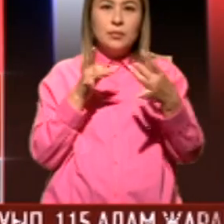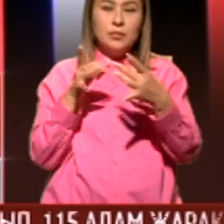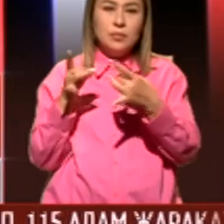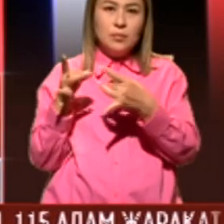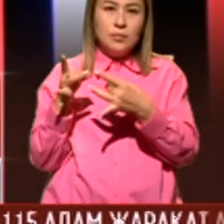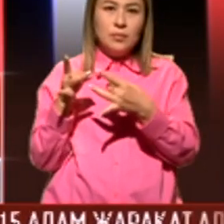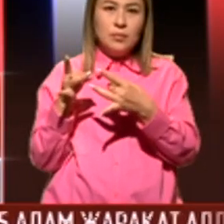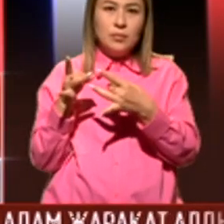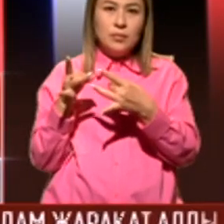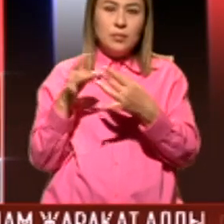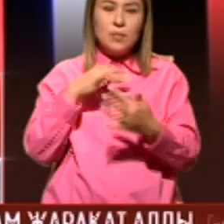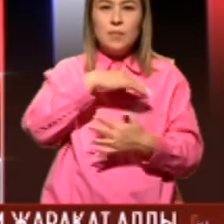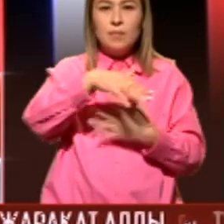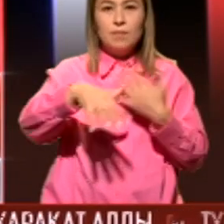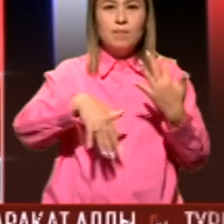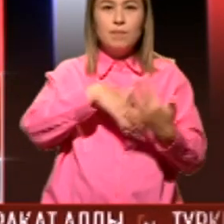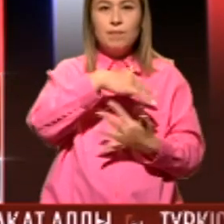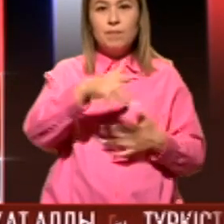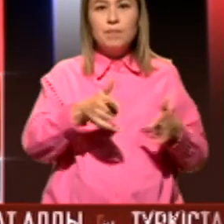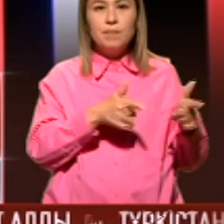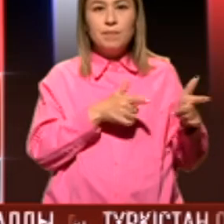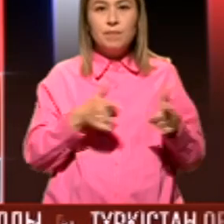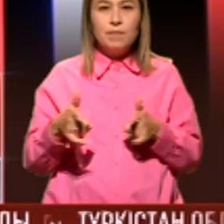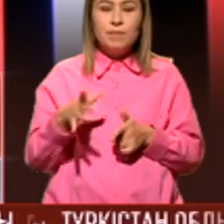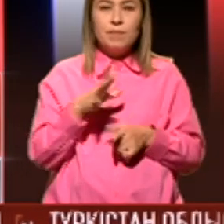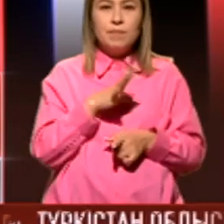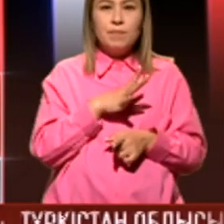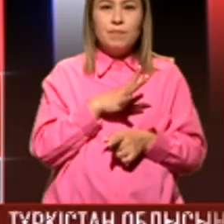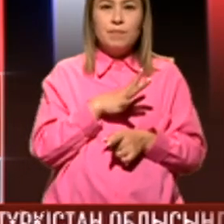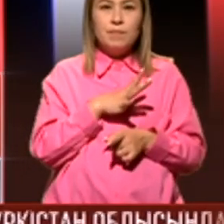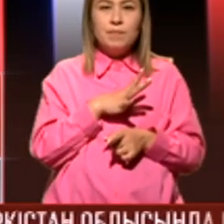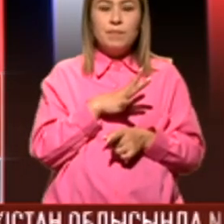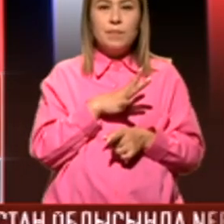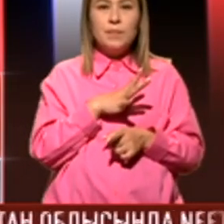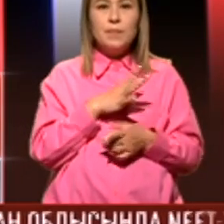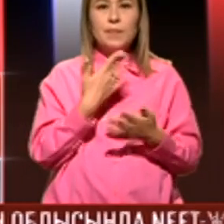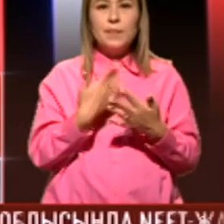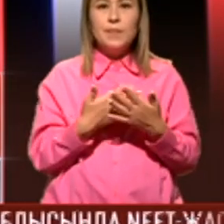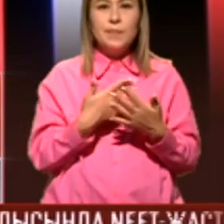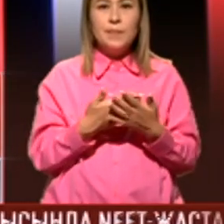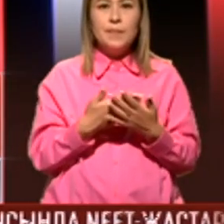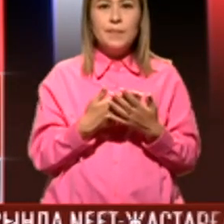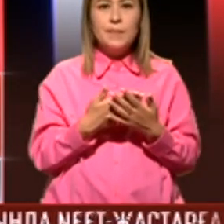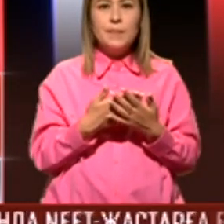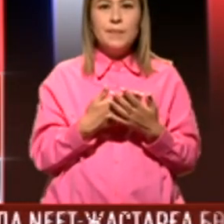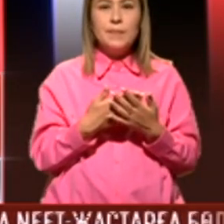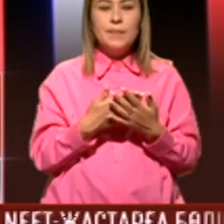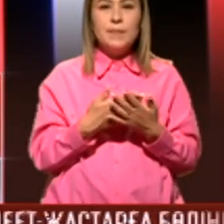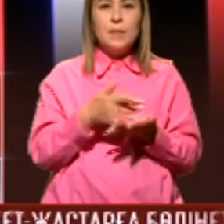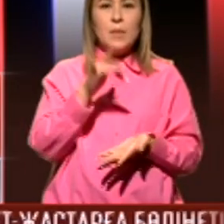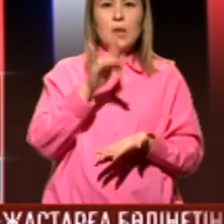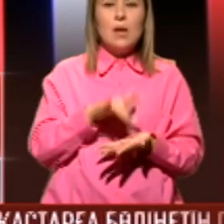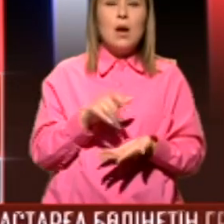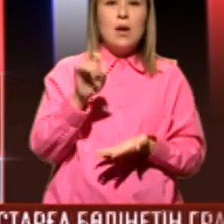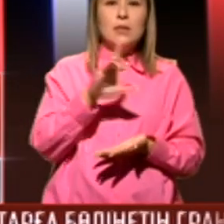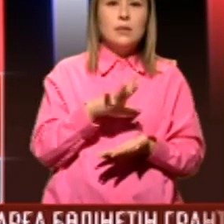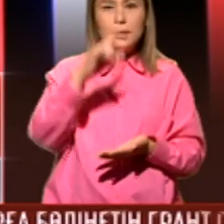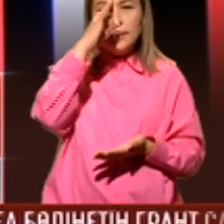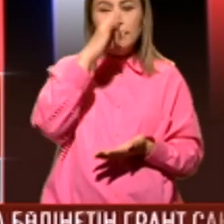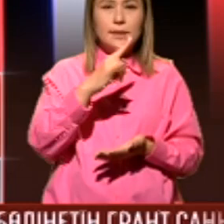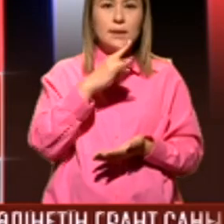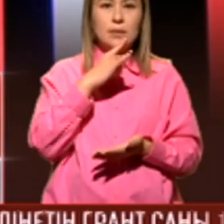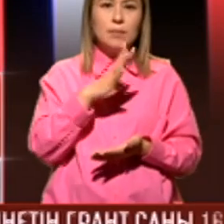десеңіз, шабысуға дайын тұрған білесіздер, иә, мысалға. Енді қараңыздаршы, біз Орта Азияда орналасқан Қазақстан